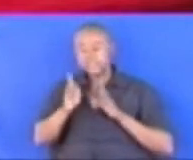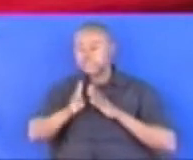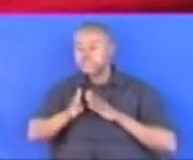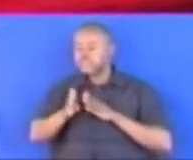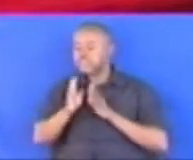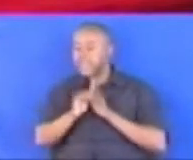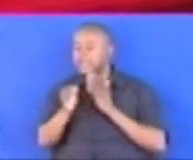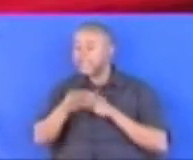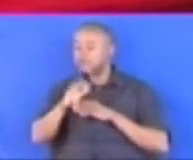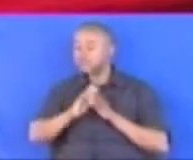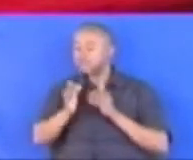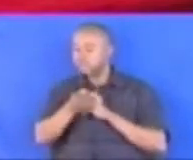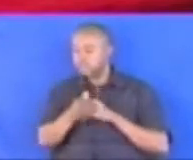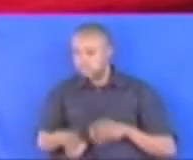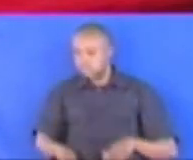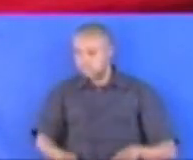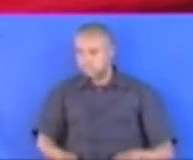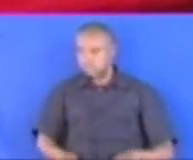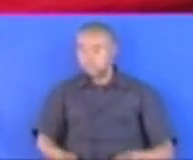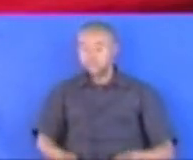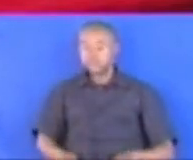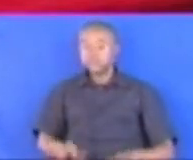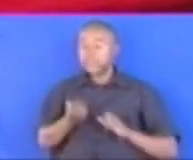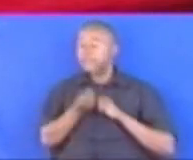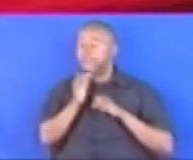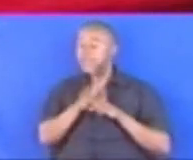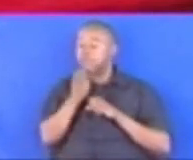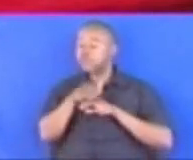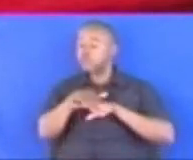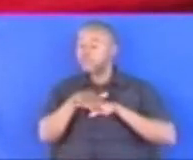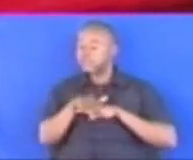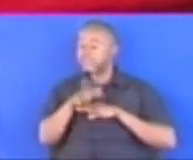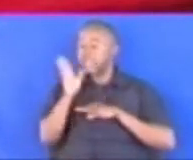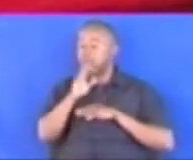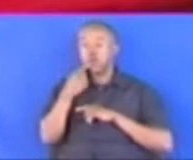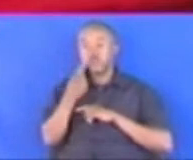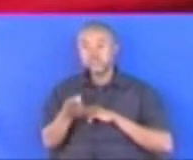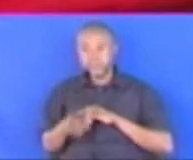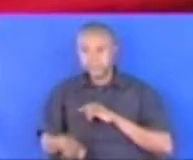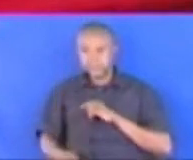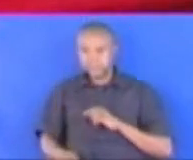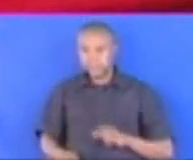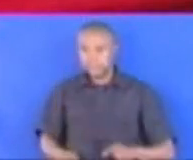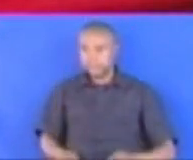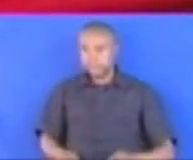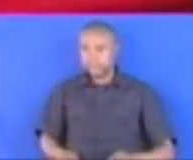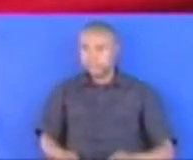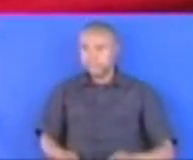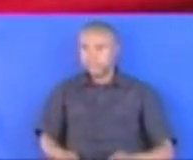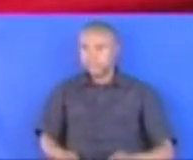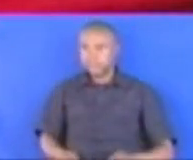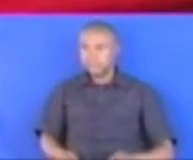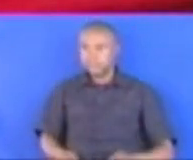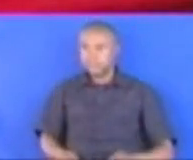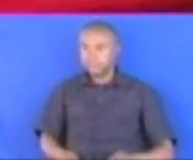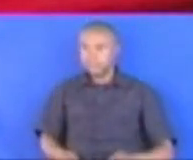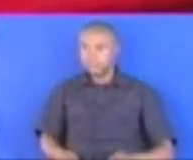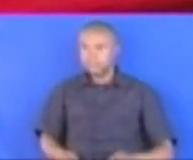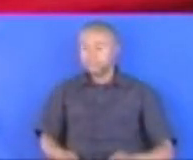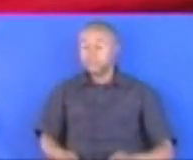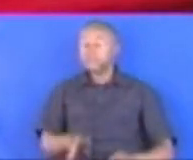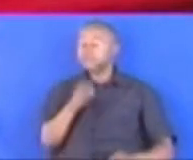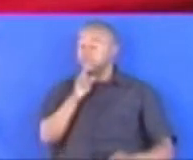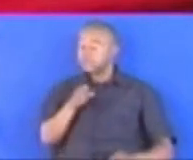kujikinga. Mwanazuoni Henry D. Blackton wa Uingereza amewahi kusema, "An ounce of prevention is worth a pound of